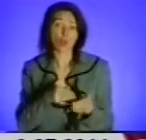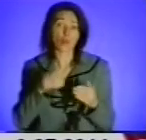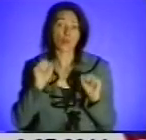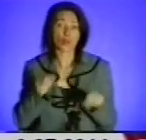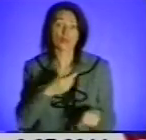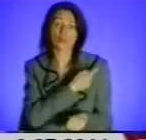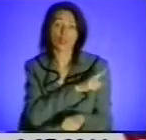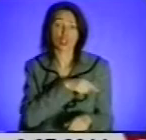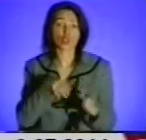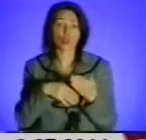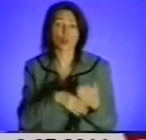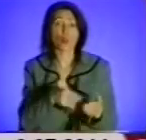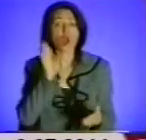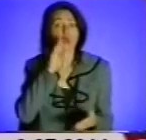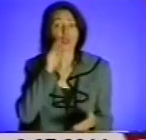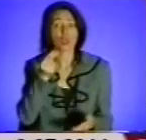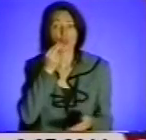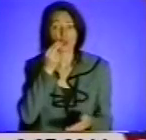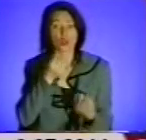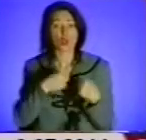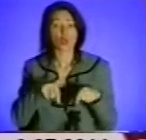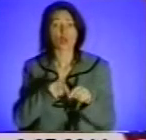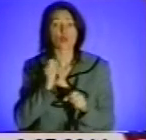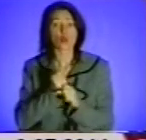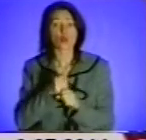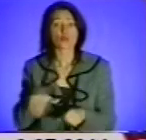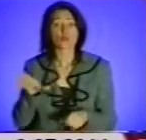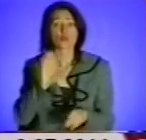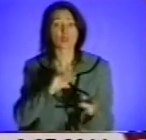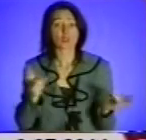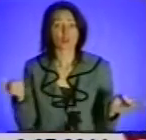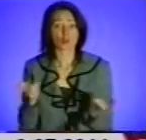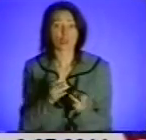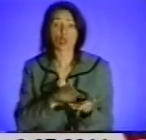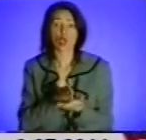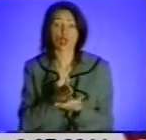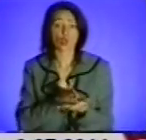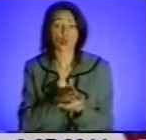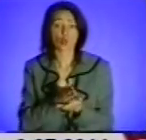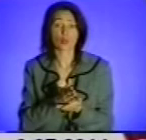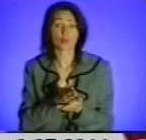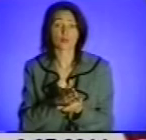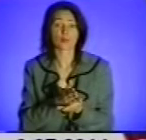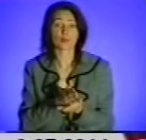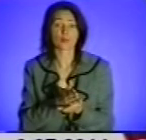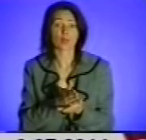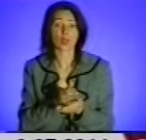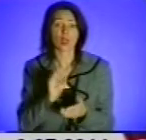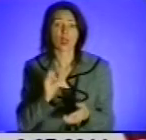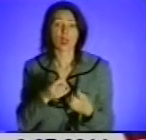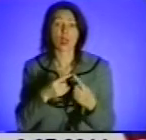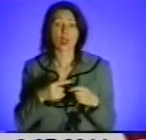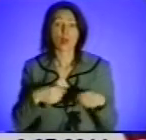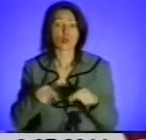допомоги, води, харчування. Організована робота всіх необхідних служб і